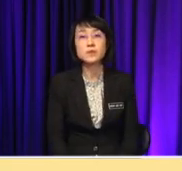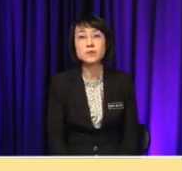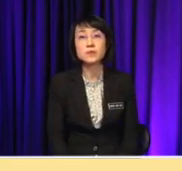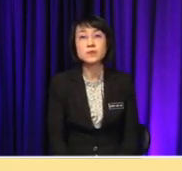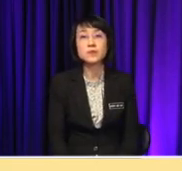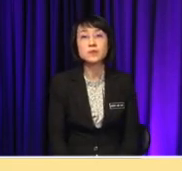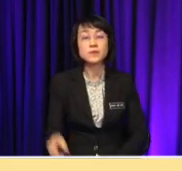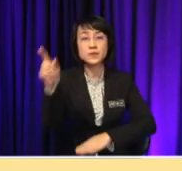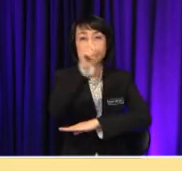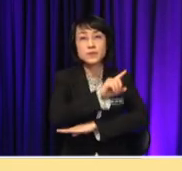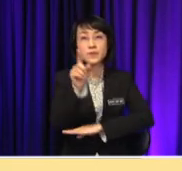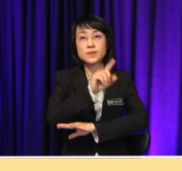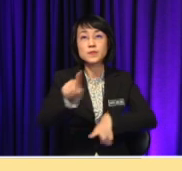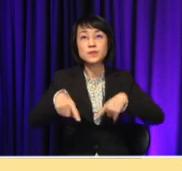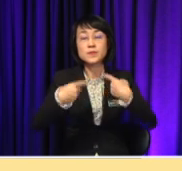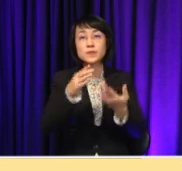motor